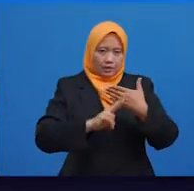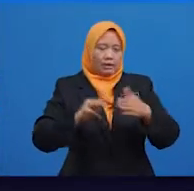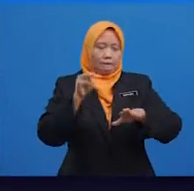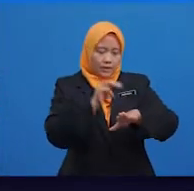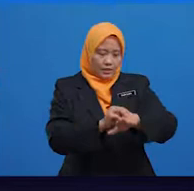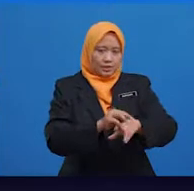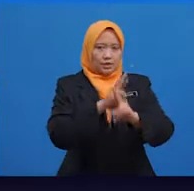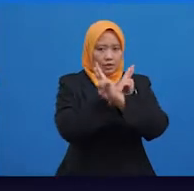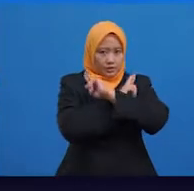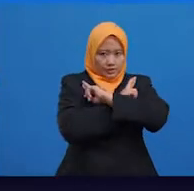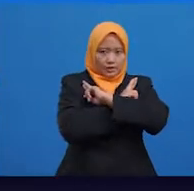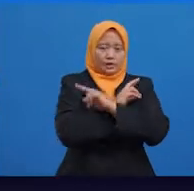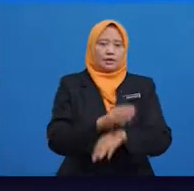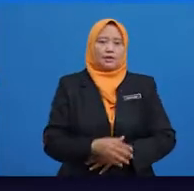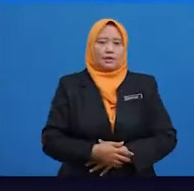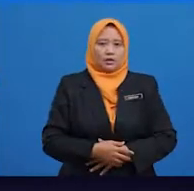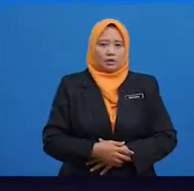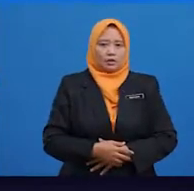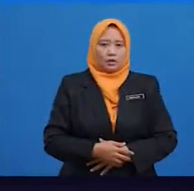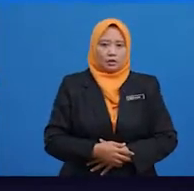dipanggil sphygmomanometer.